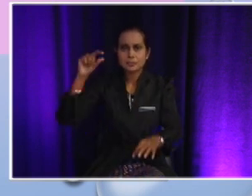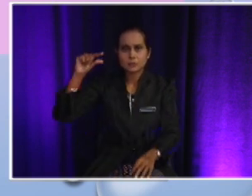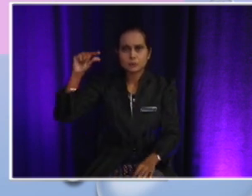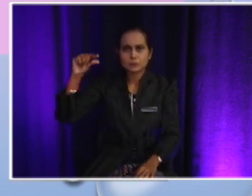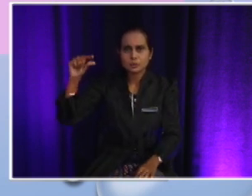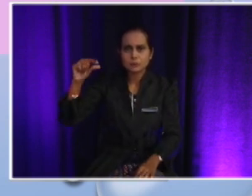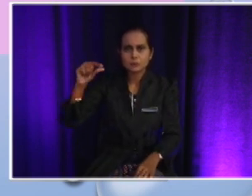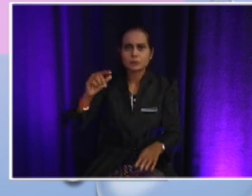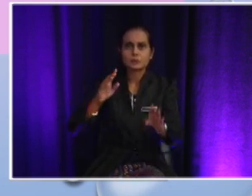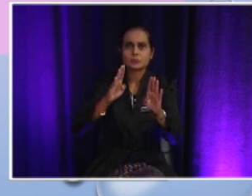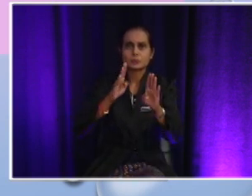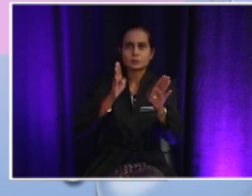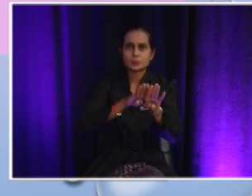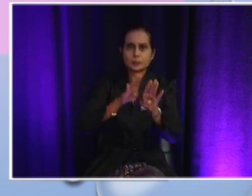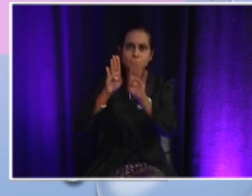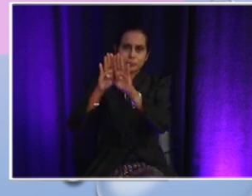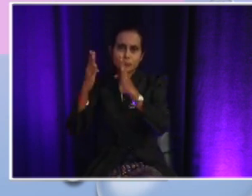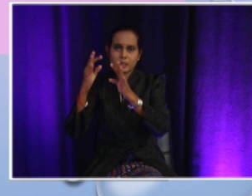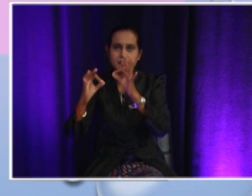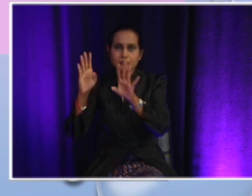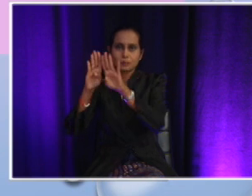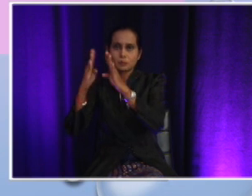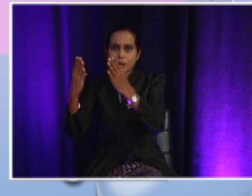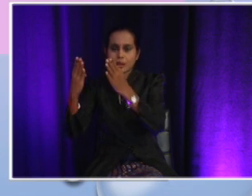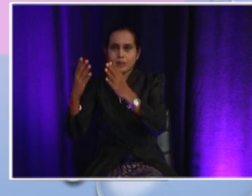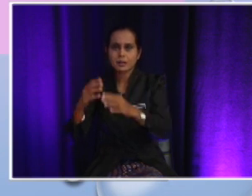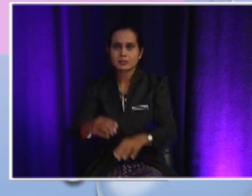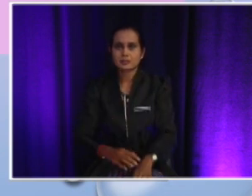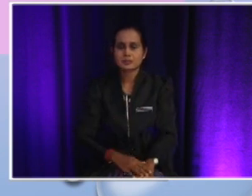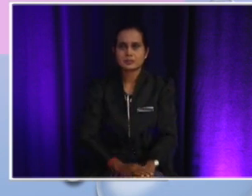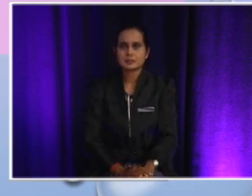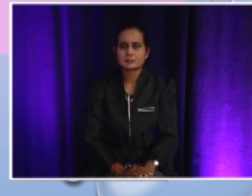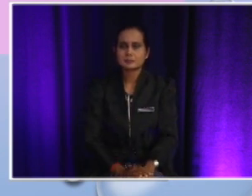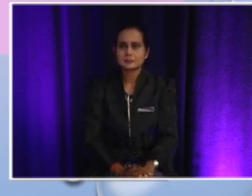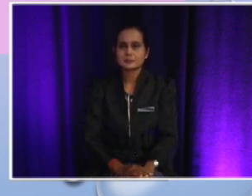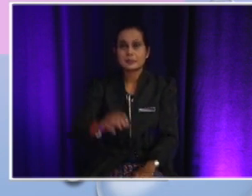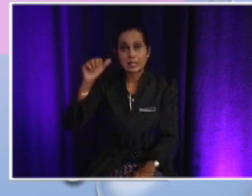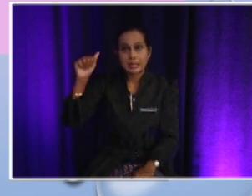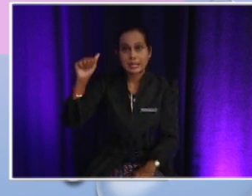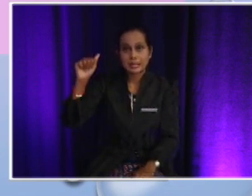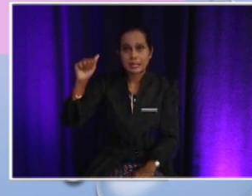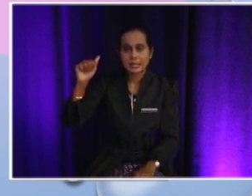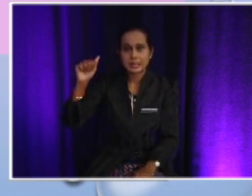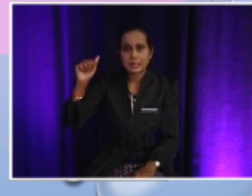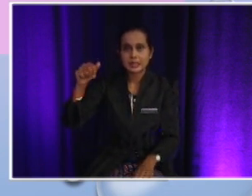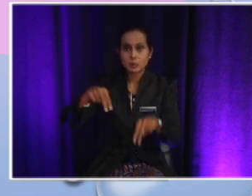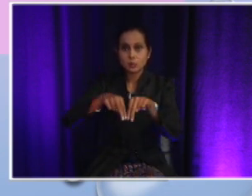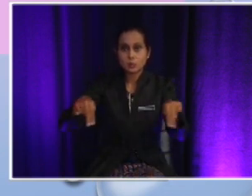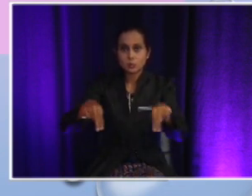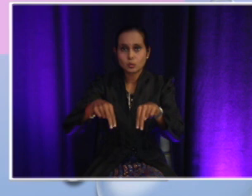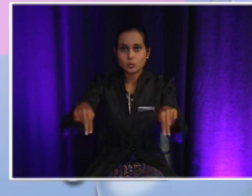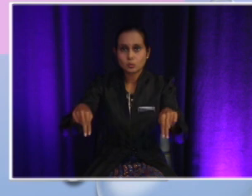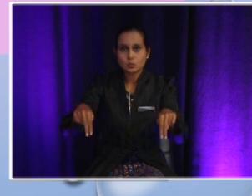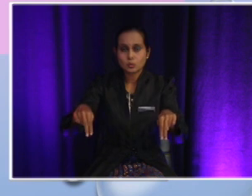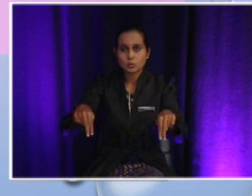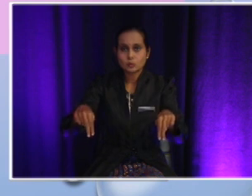ni terbuka pula, kalau suis terbuka, kalau suis terbuka, A tu tadi, pengukuran yang dilakukan oleh meter A